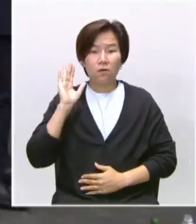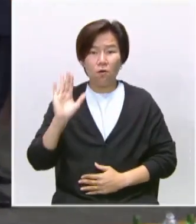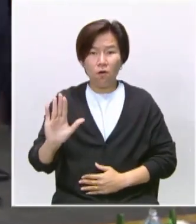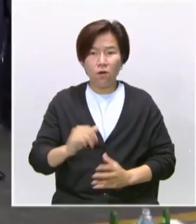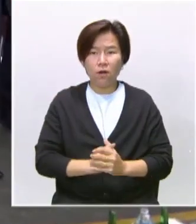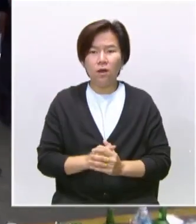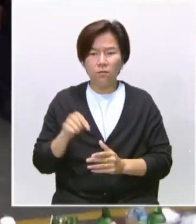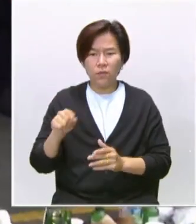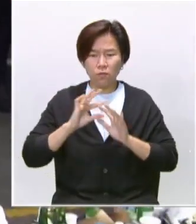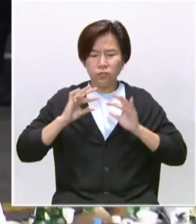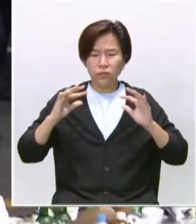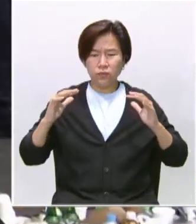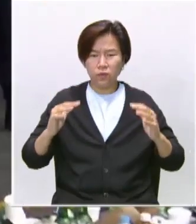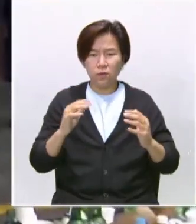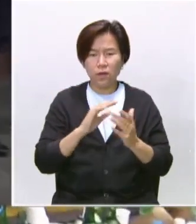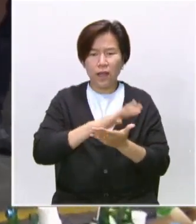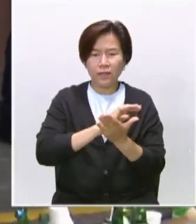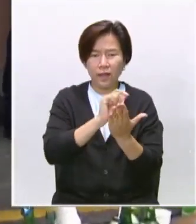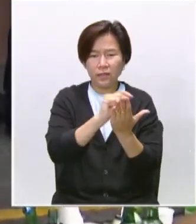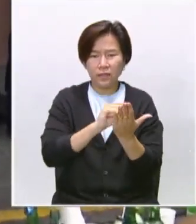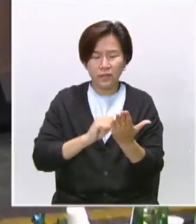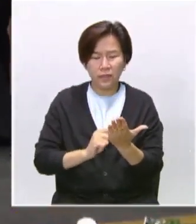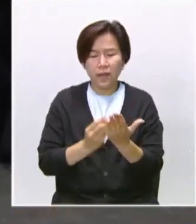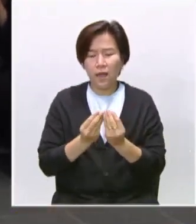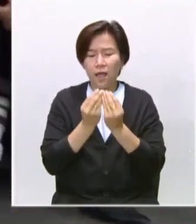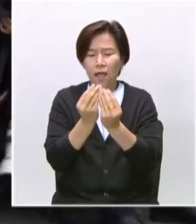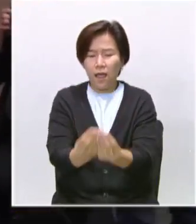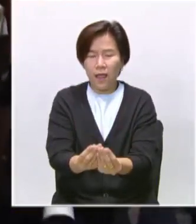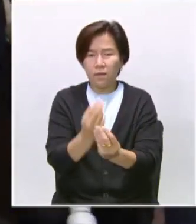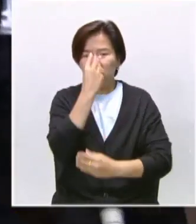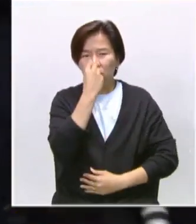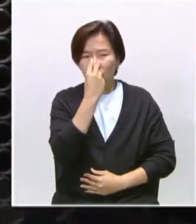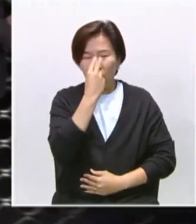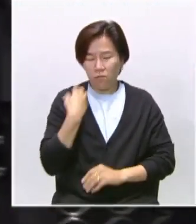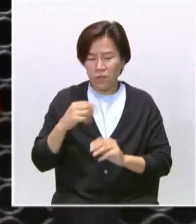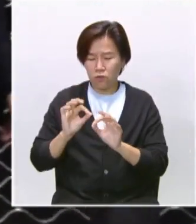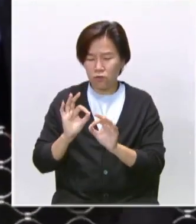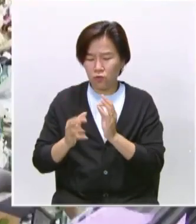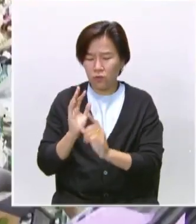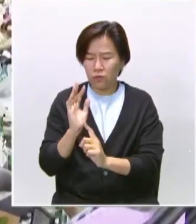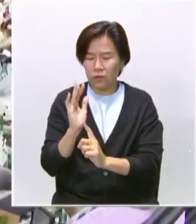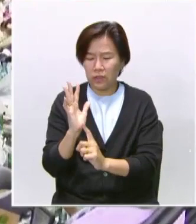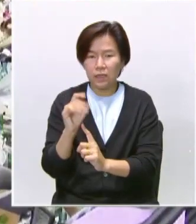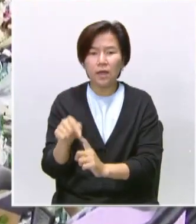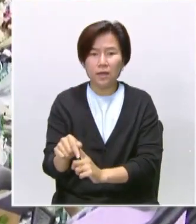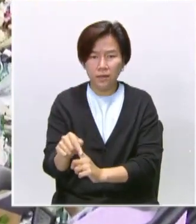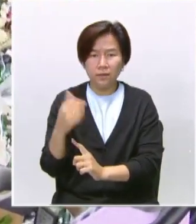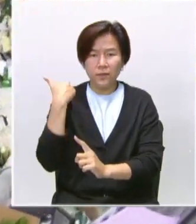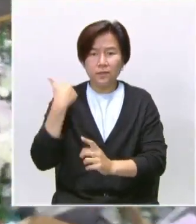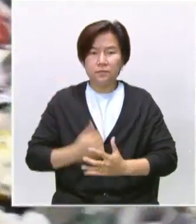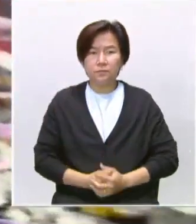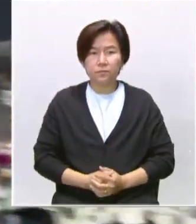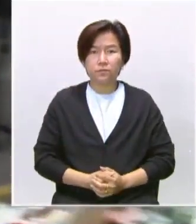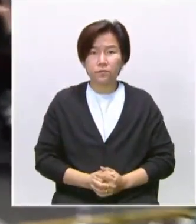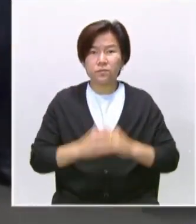ยหลายคนต่างร่ำไห้เขียนข้อความอาลัยให้กับผู้เสียชีวิตแล้วก็จุดเทียนครับก่อนหน้านี้ประธานาธิบดียุน